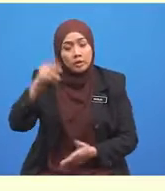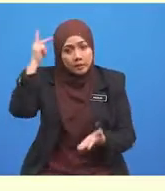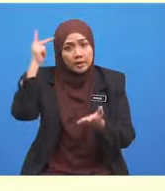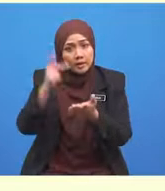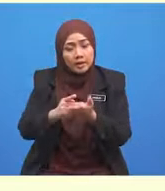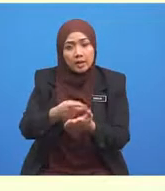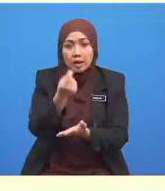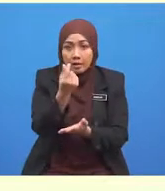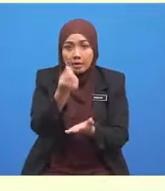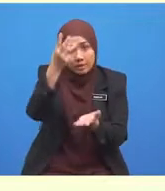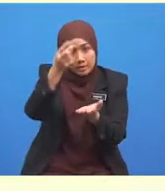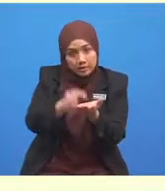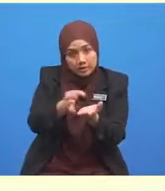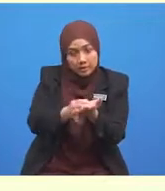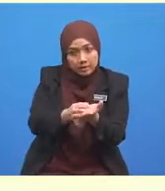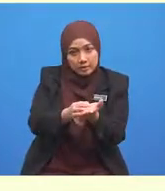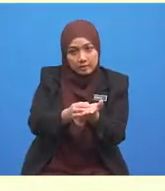duit shilling?